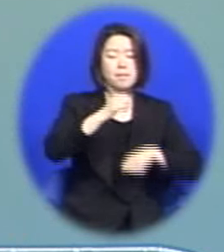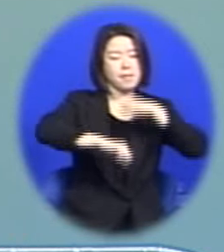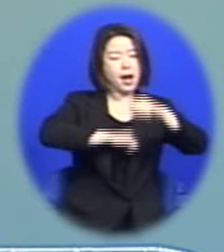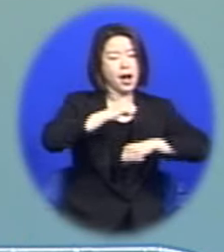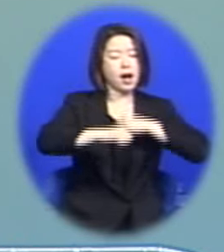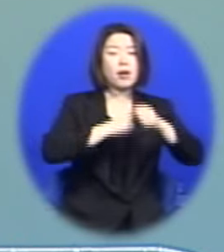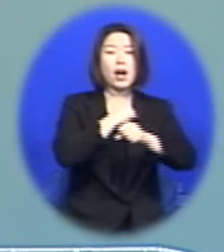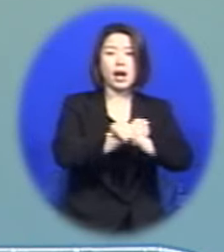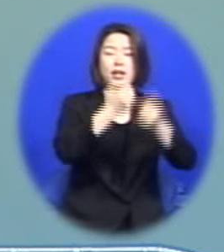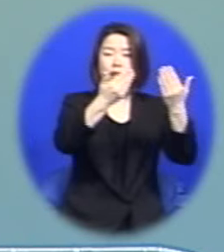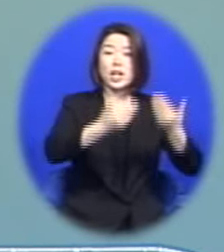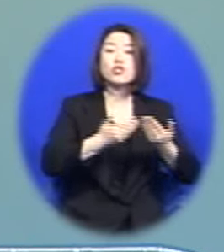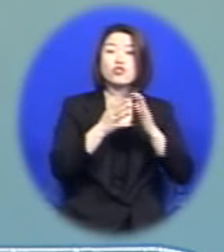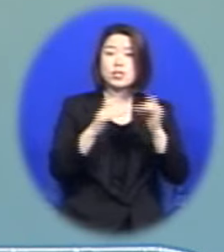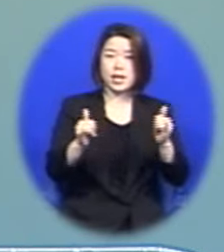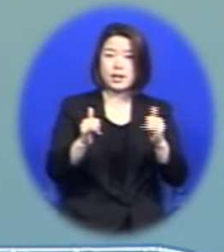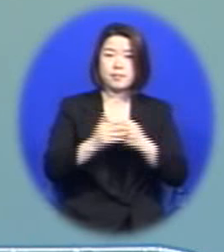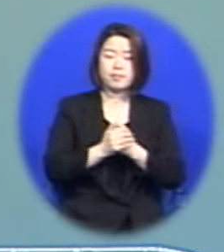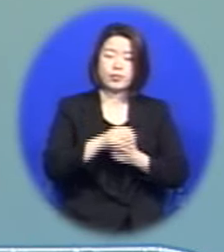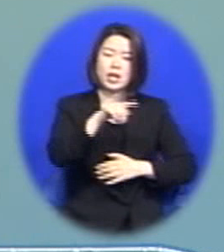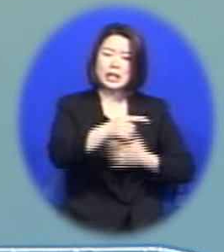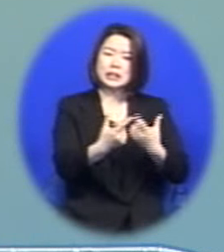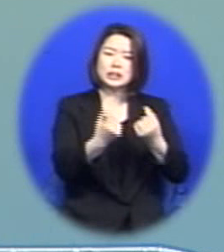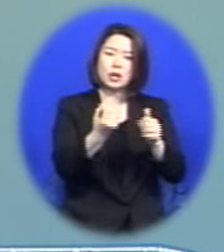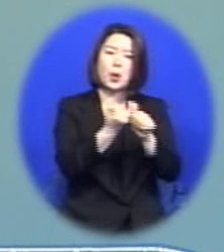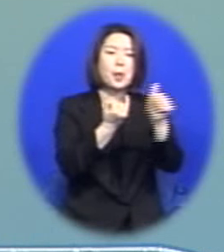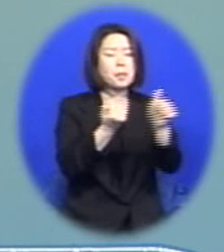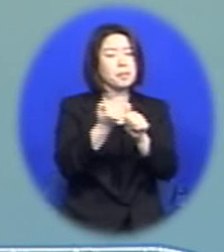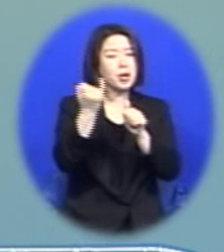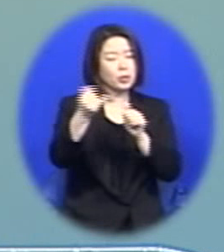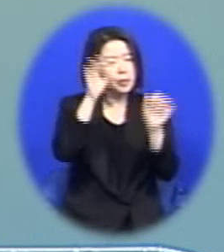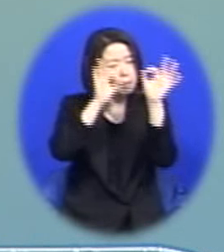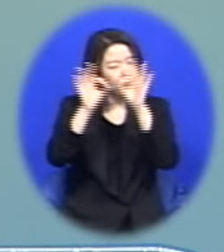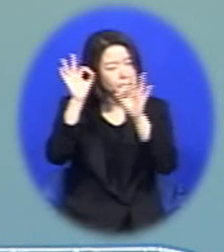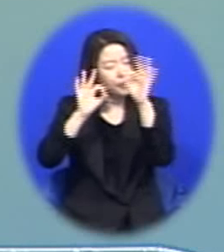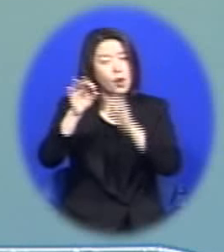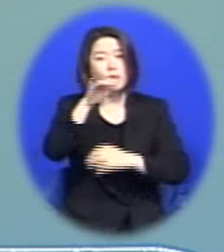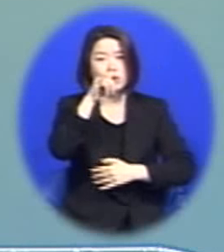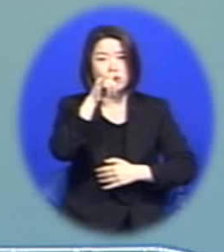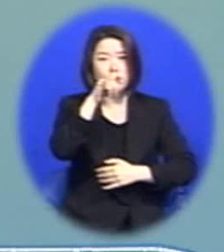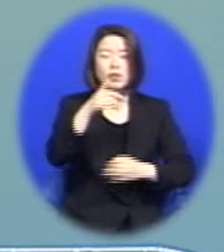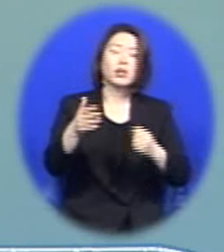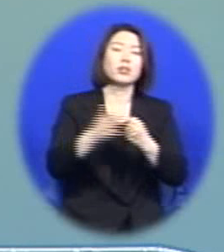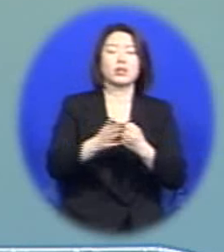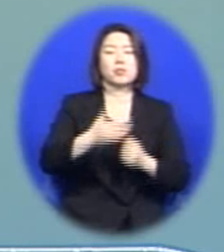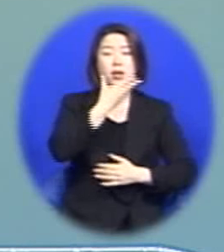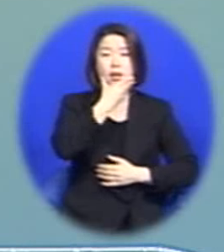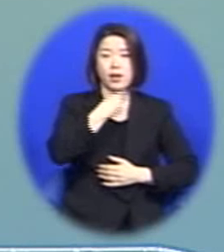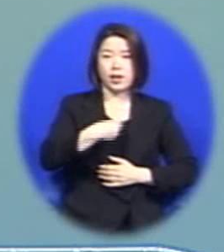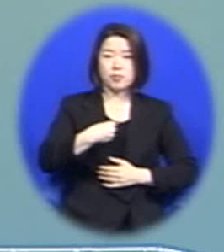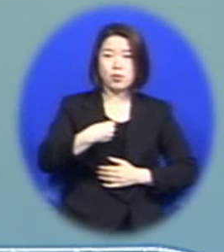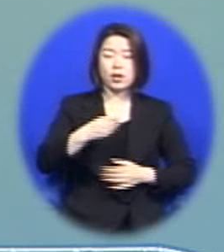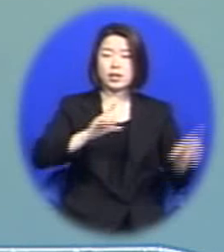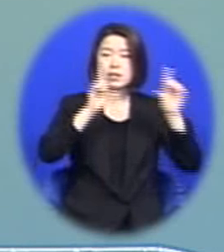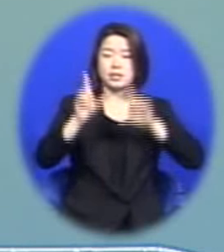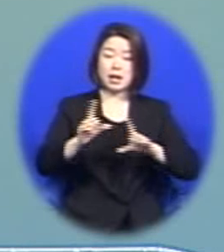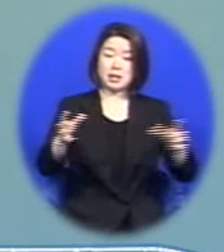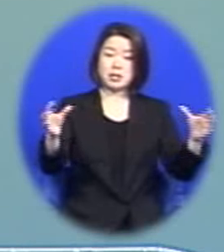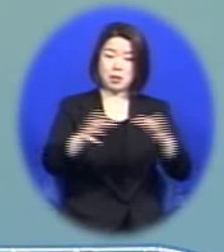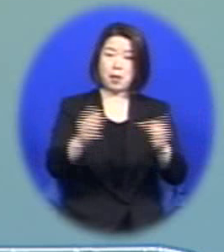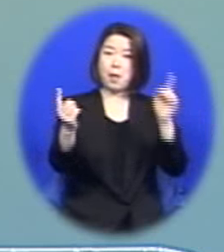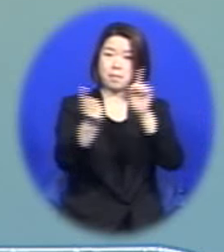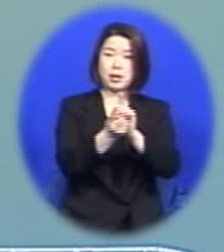해주는 사람 그런 배우자 만 찾아요 그래서 불 행복하게 살자고 모여서 늘